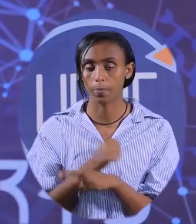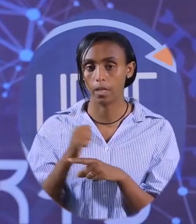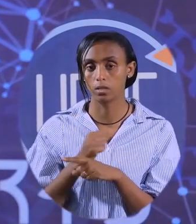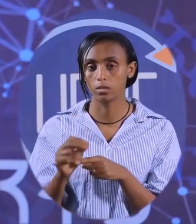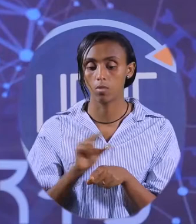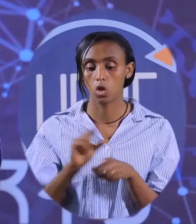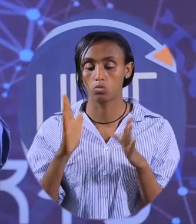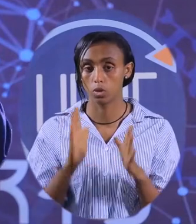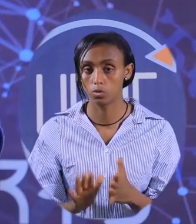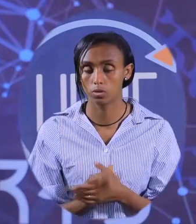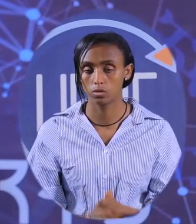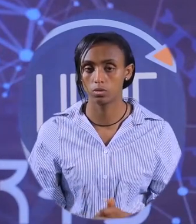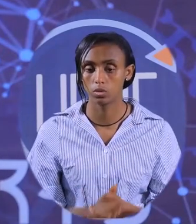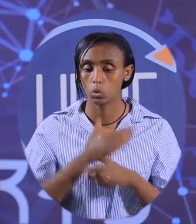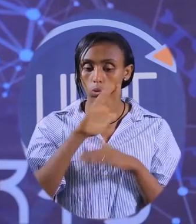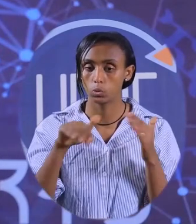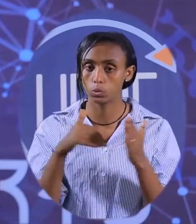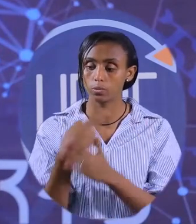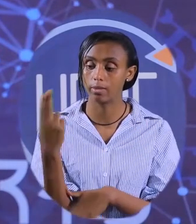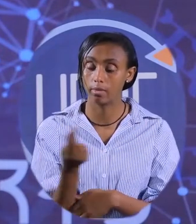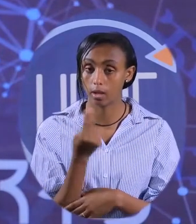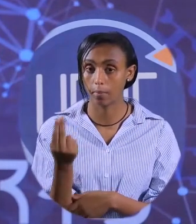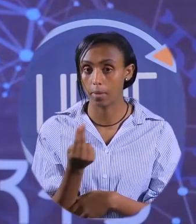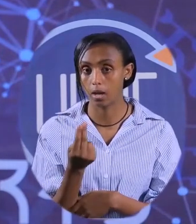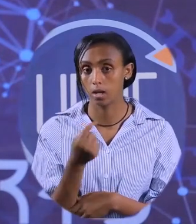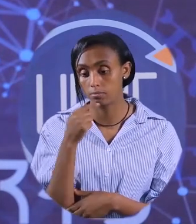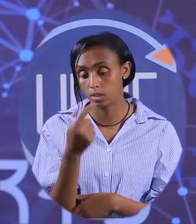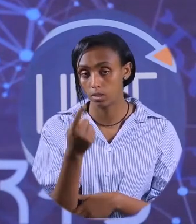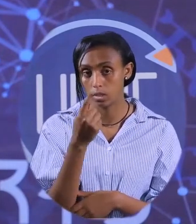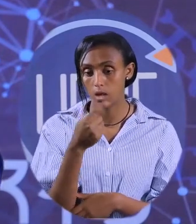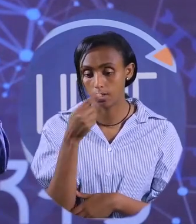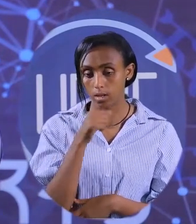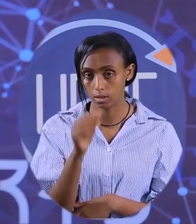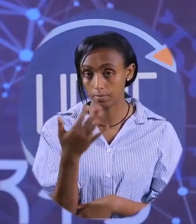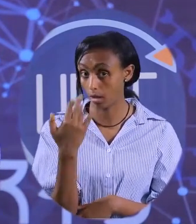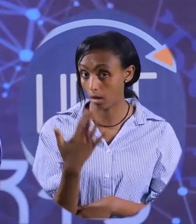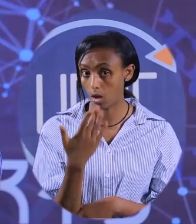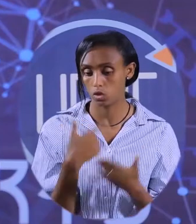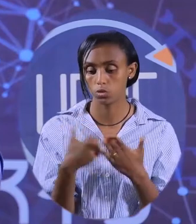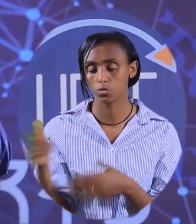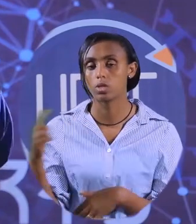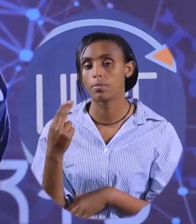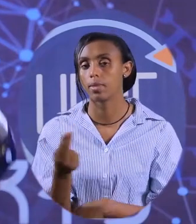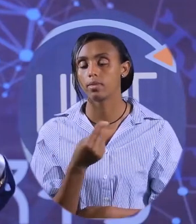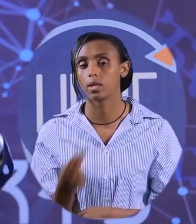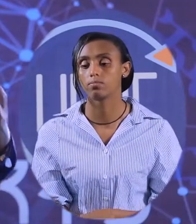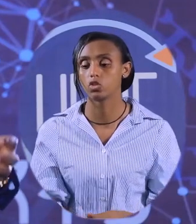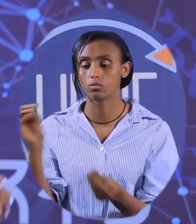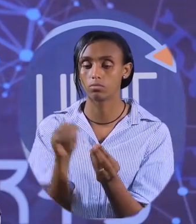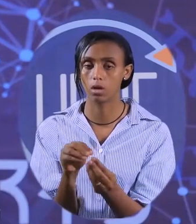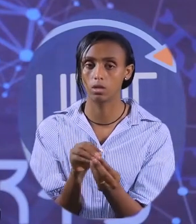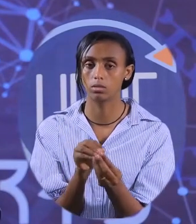የሰለጠኑት ባለሙያዎች ሁሉንም ተጠቅመናል ብዬ አልናገርም። ገና እነሱን ለመጠቀም